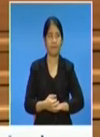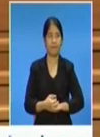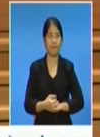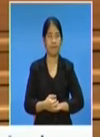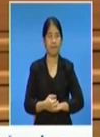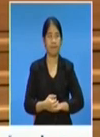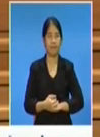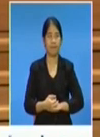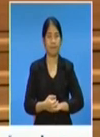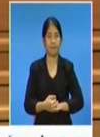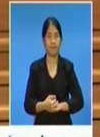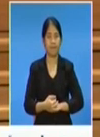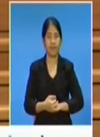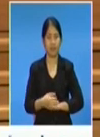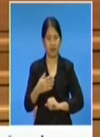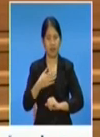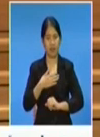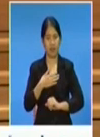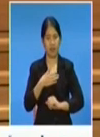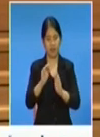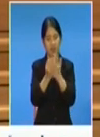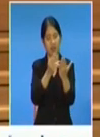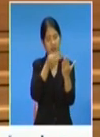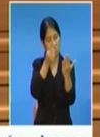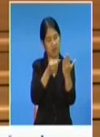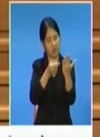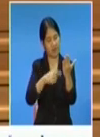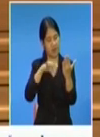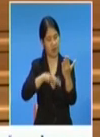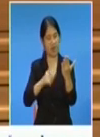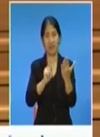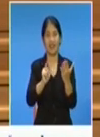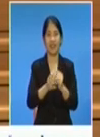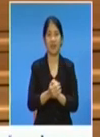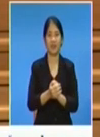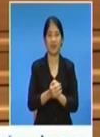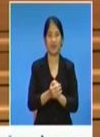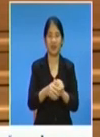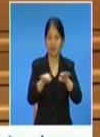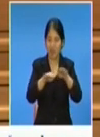หลักเกณฑ์ที่กรมบัญชีกลางส่งไปเนี่ยไม่เคยได้ใช้เลยครับ